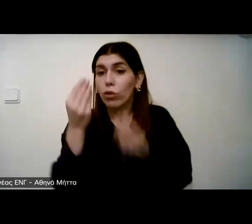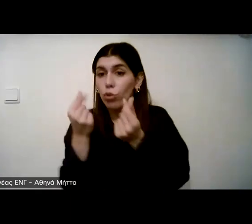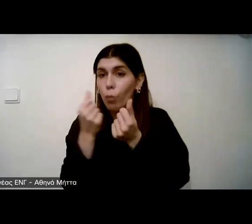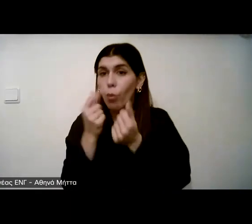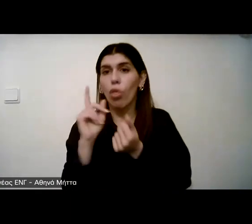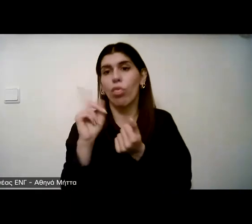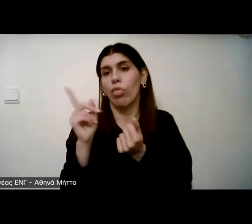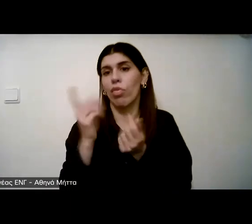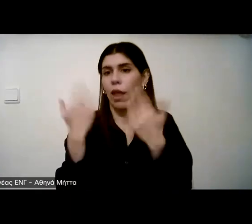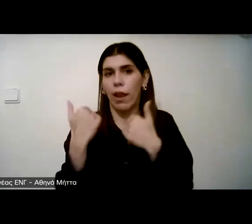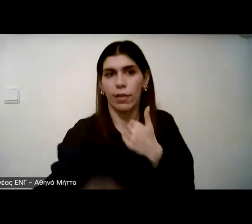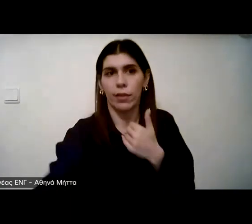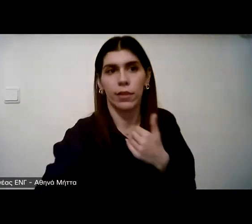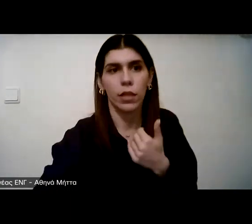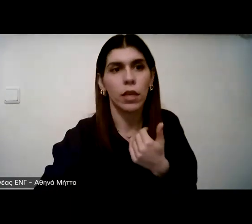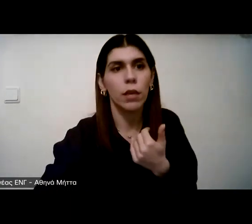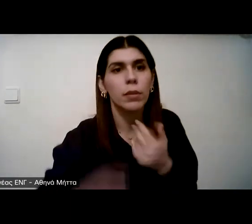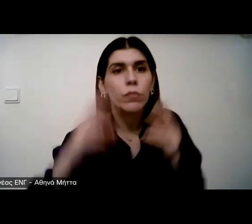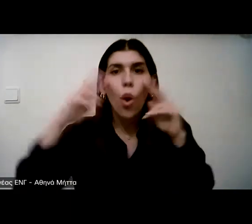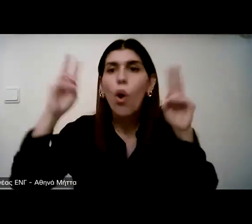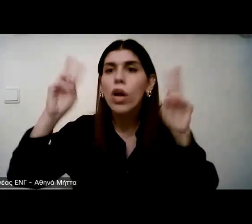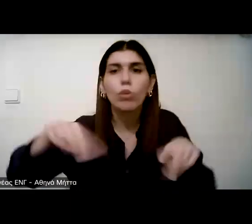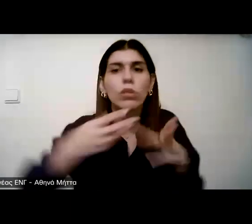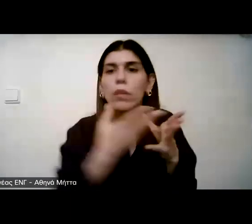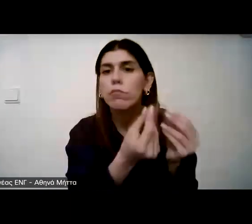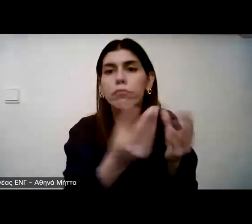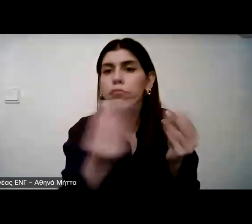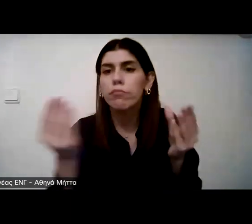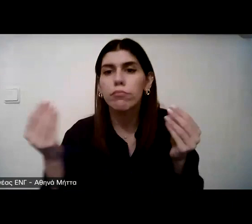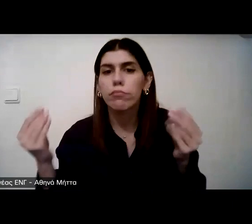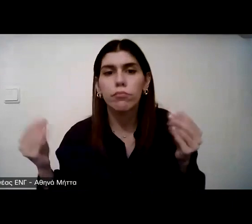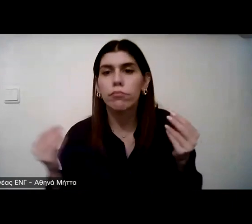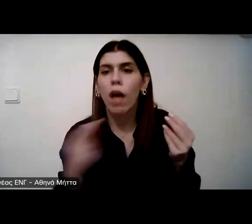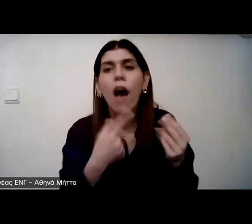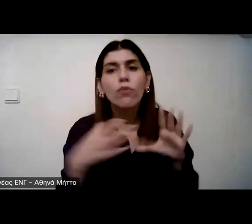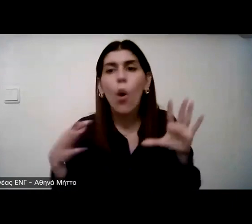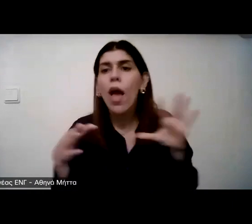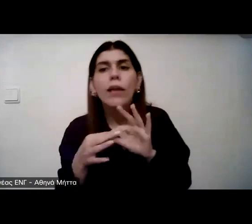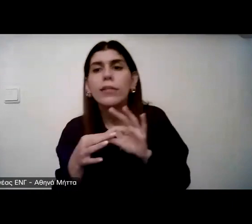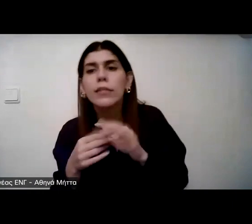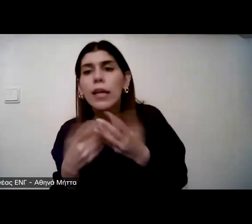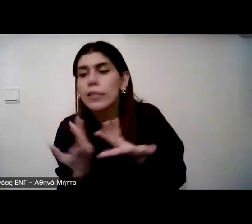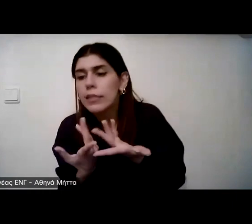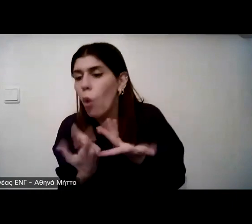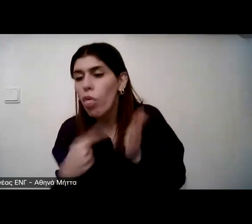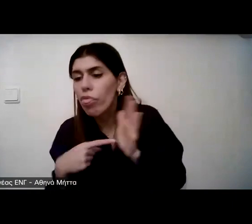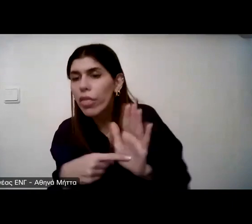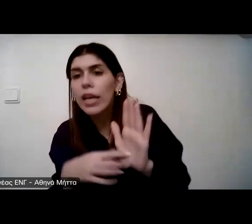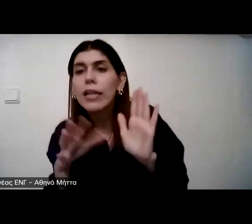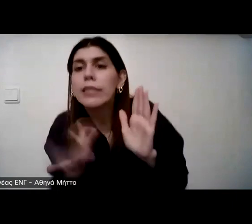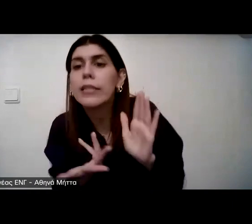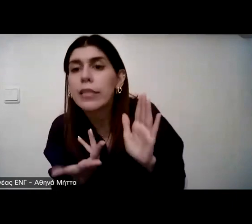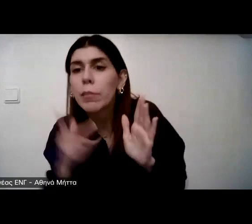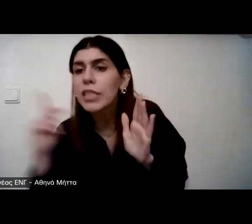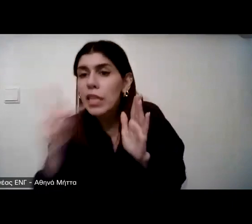οι ορατότητες είναι πολλές. Και αυτό συσχετίζεται με τις ενδεικτικότητες που αναφέρθηκε πιο πριν πάλι από την κυρία Παυλίδου και με τις